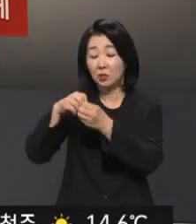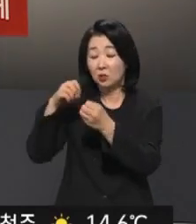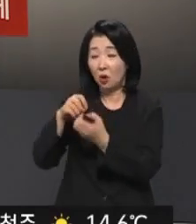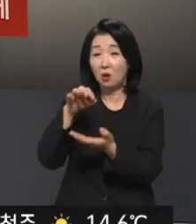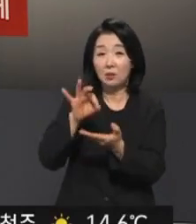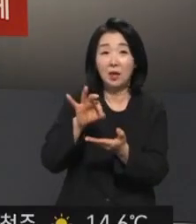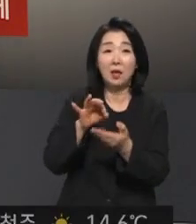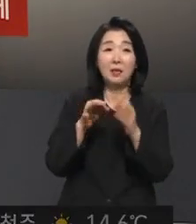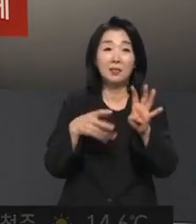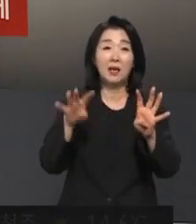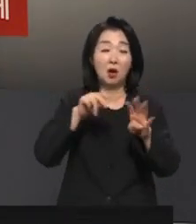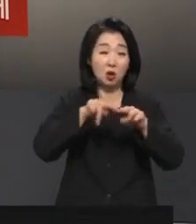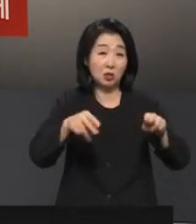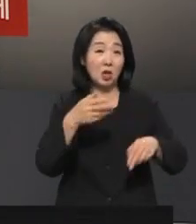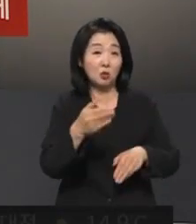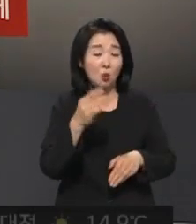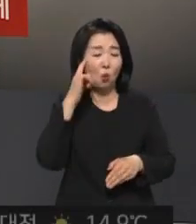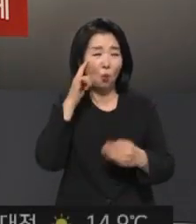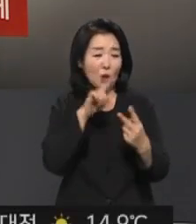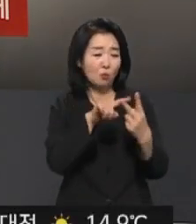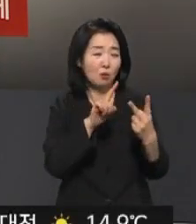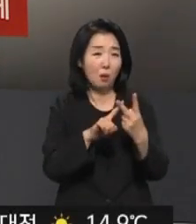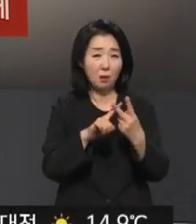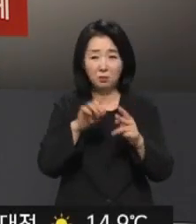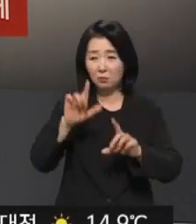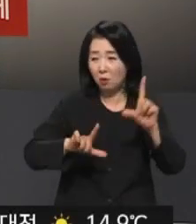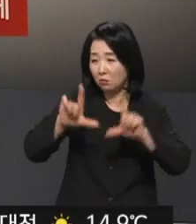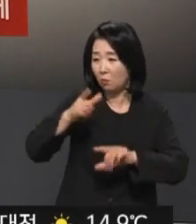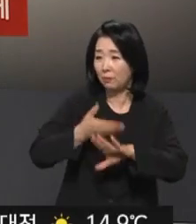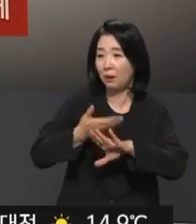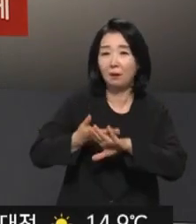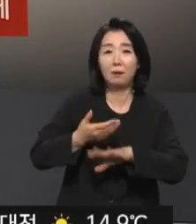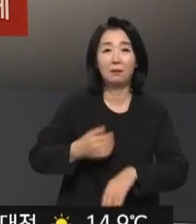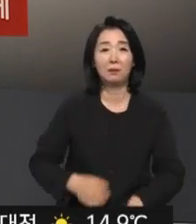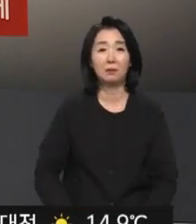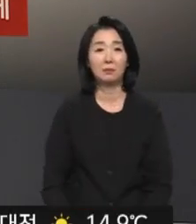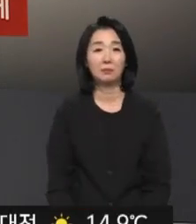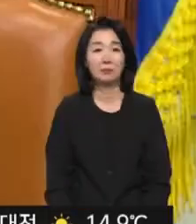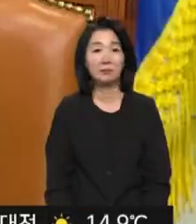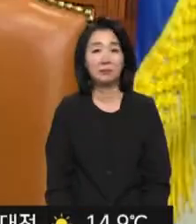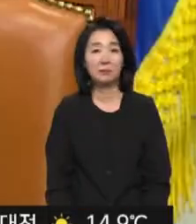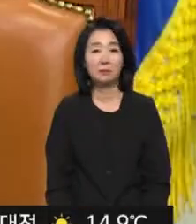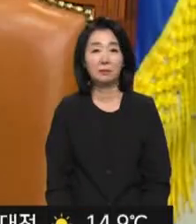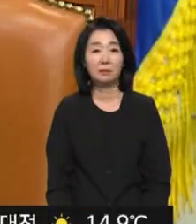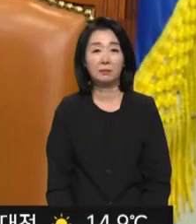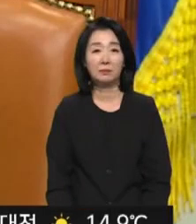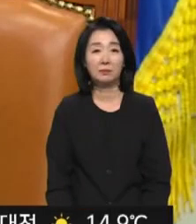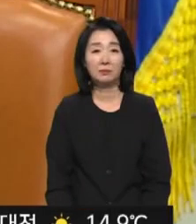안이 나왔습니다. 두 안 모두 현실과 너무 동떨어졌다는 비판이 나옵니다.